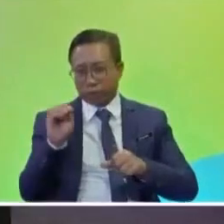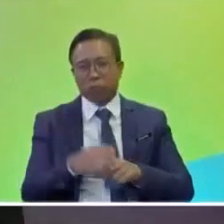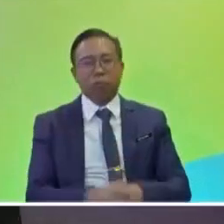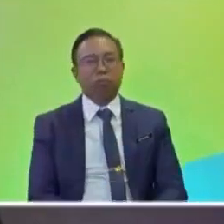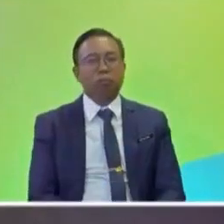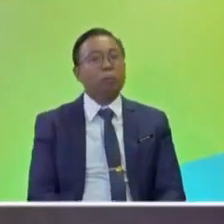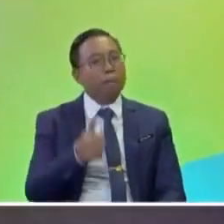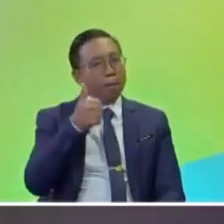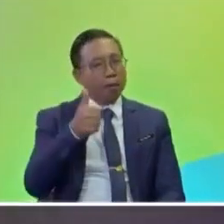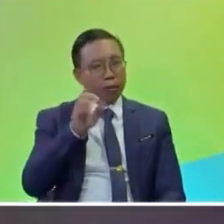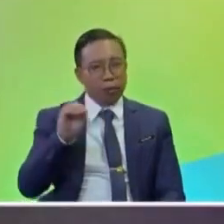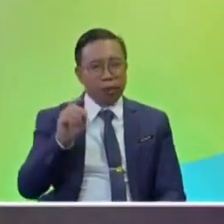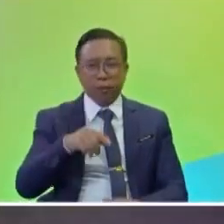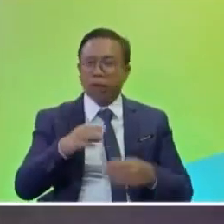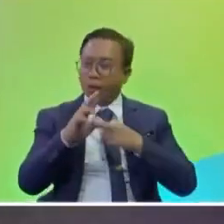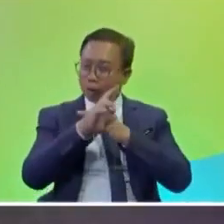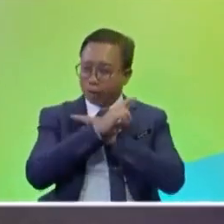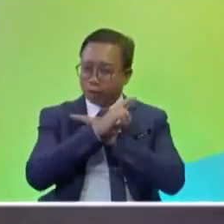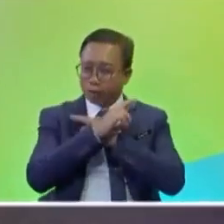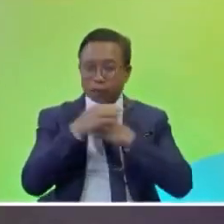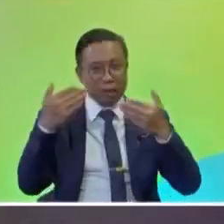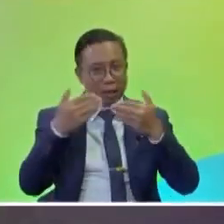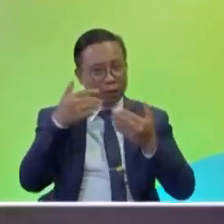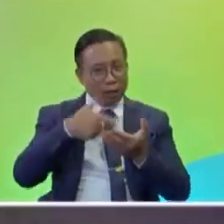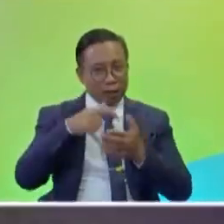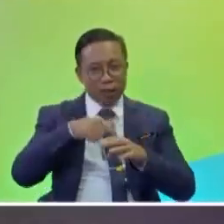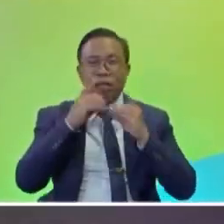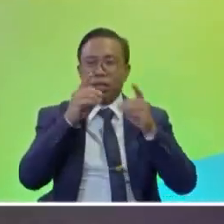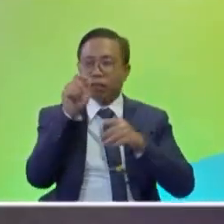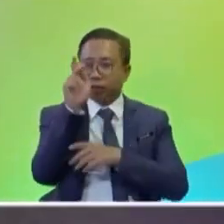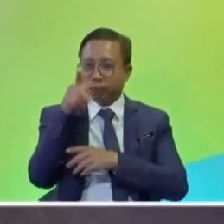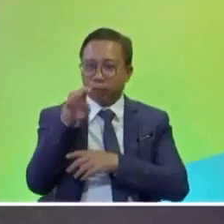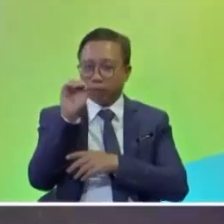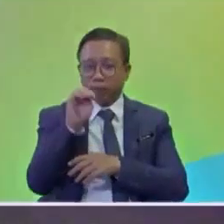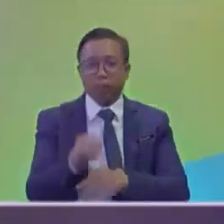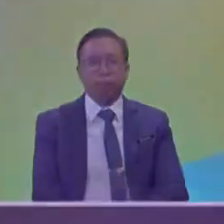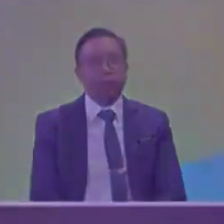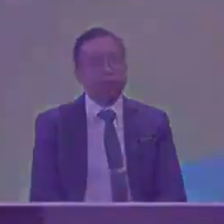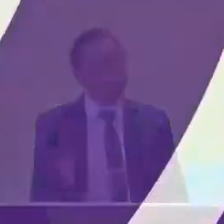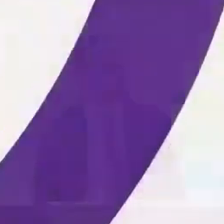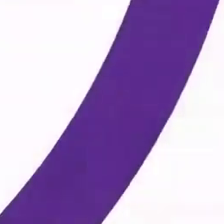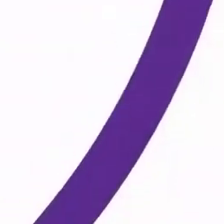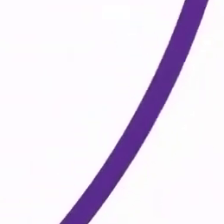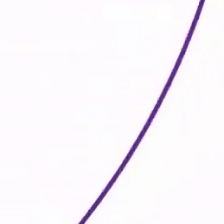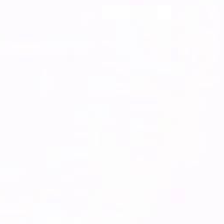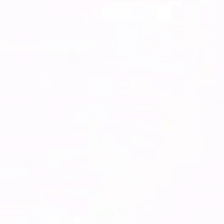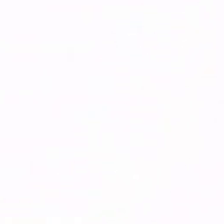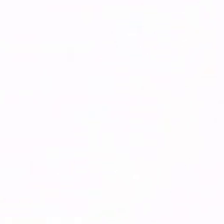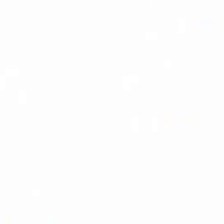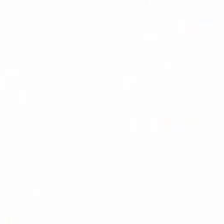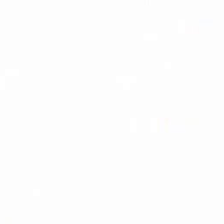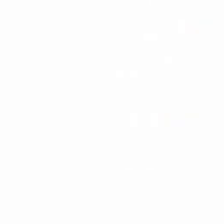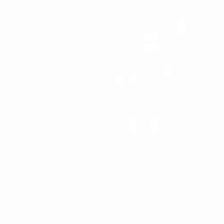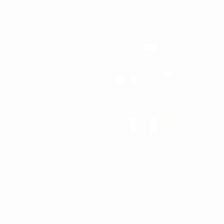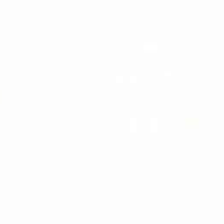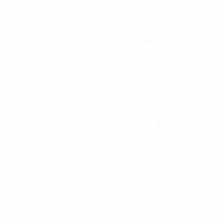Yelah. Bagus, murid. Apa kata kita berhenti rehat dulu. Sambung selepas ini di Didik TV KPM. Jom, minum.